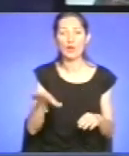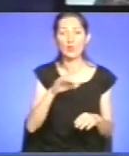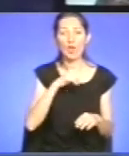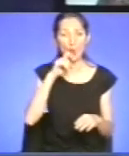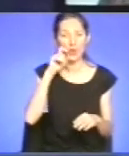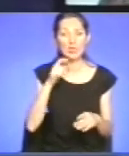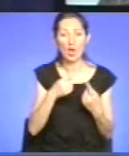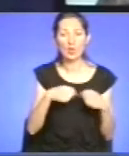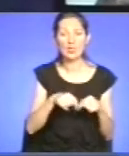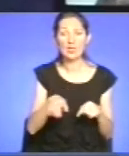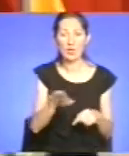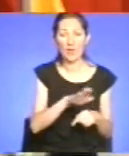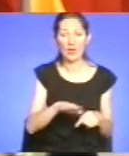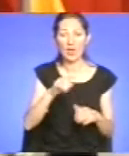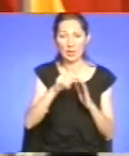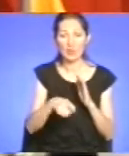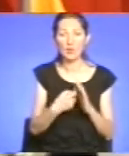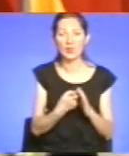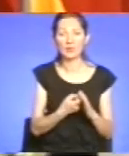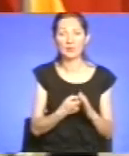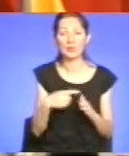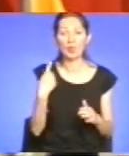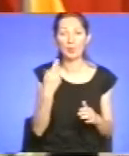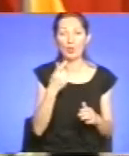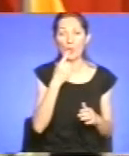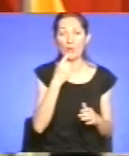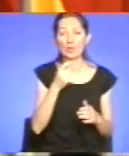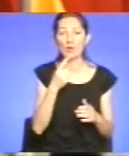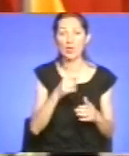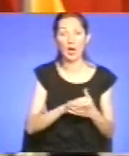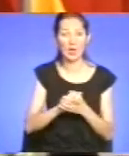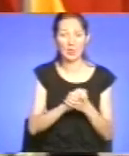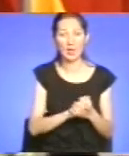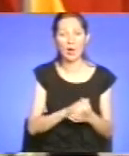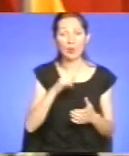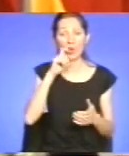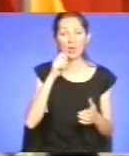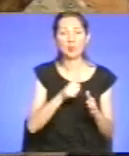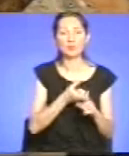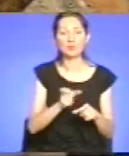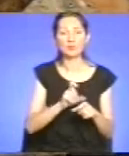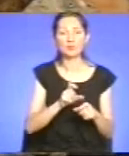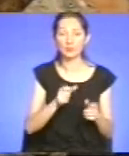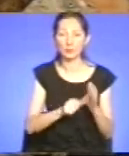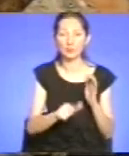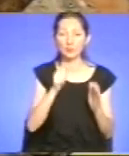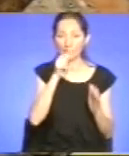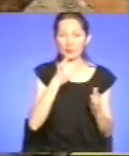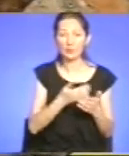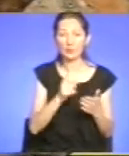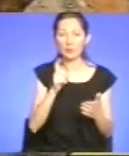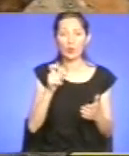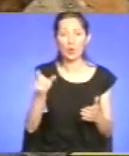дізнавалася Валентина Павлишин. Обласному товариству Червоного Хреста України понад 60 років. Майже 100